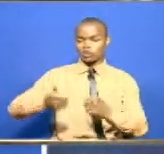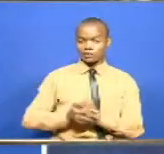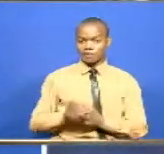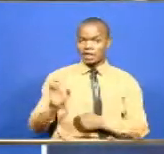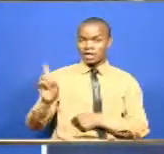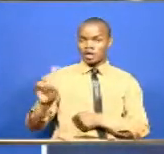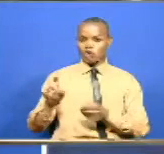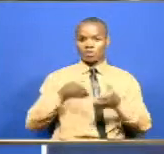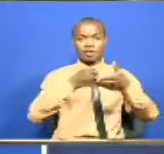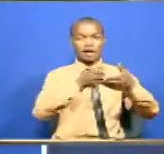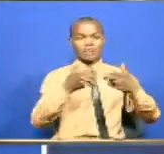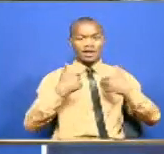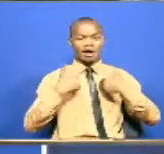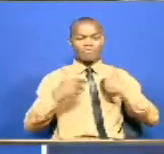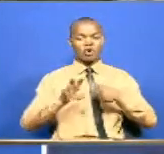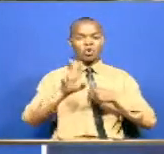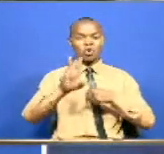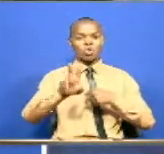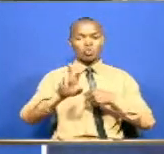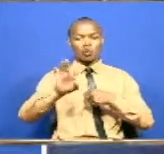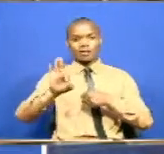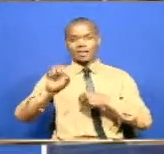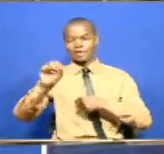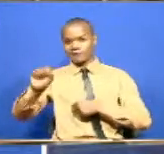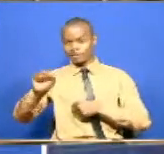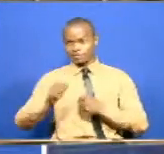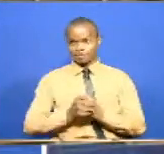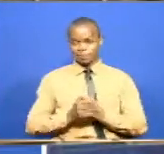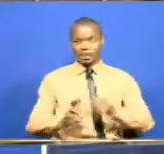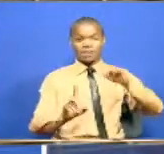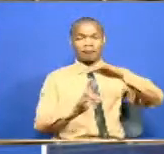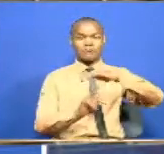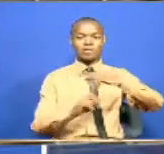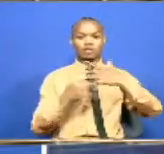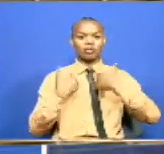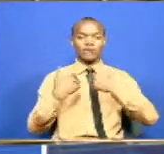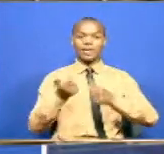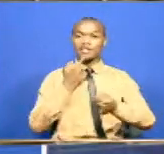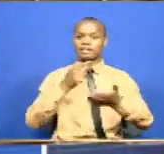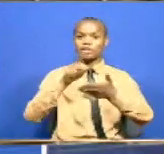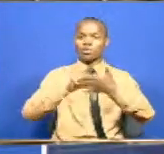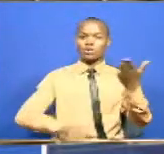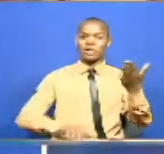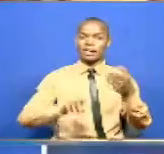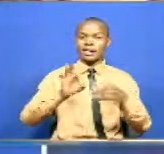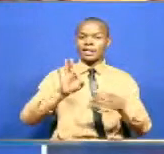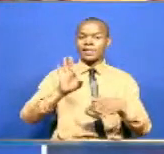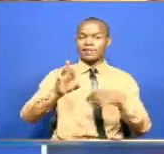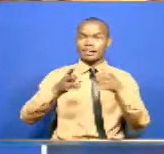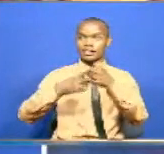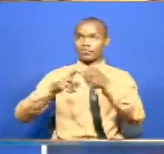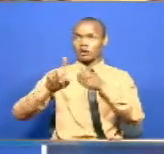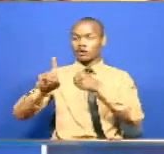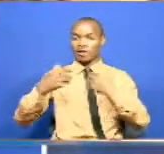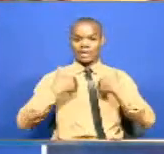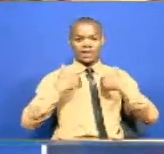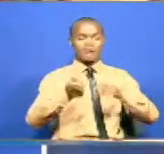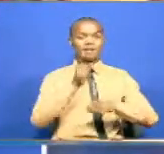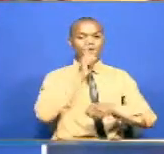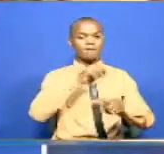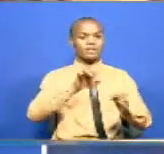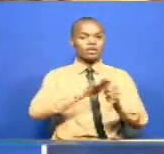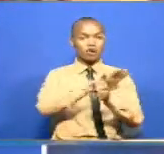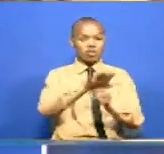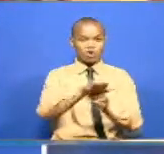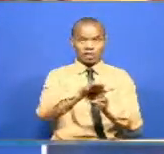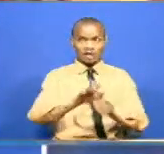ikiongoza kwa visa 235. Wizara ya Afya imesema watu 371 wamepona kutokana na ugonjwa